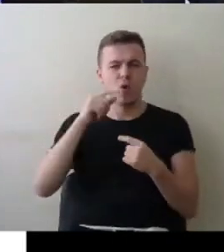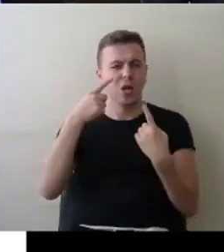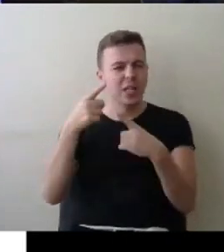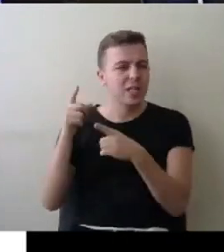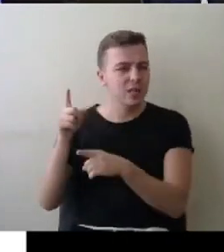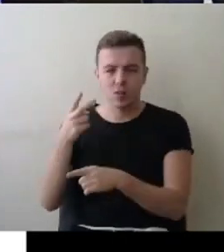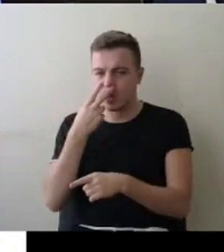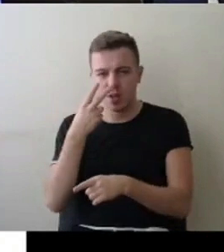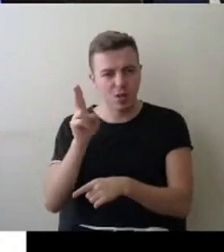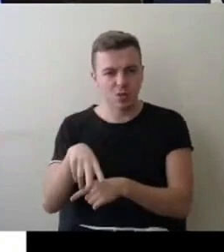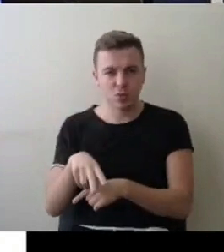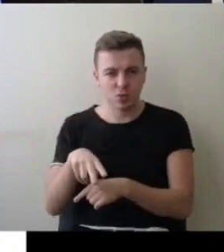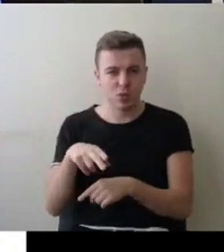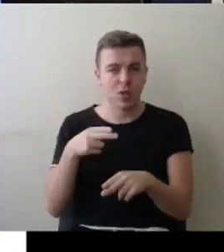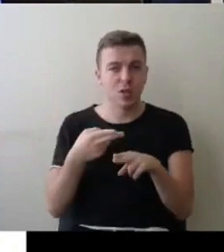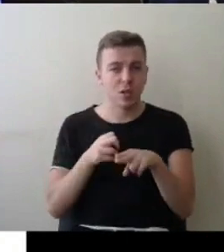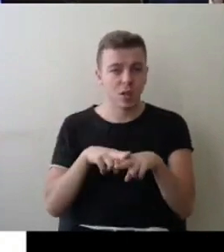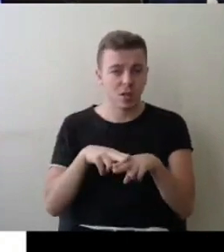tai liktai reikėjo